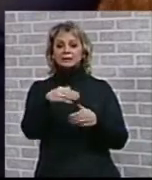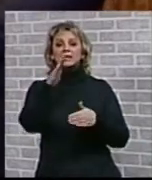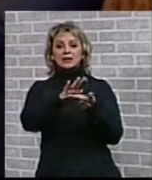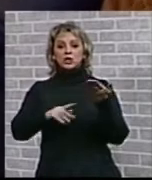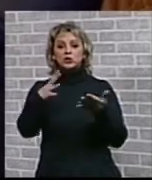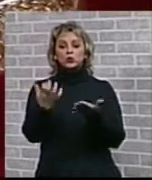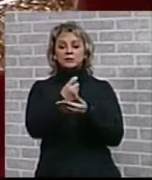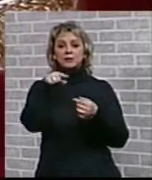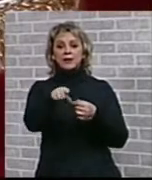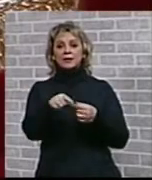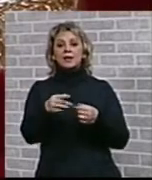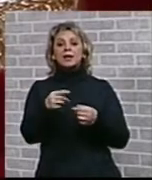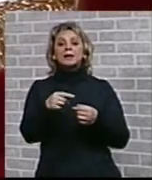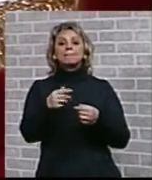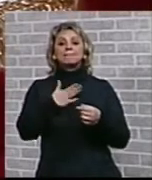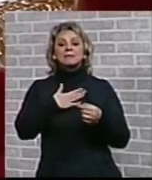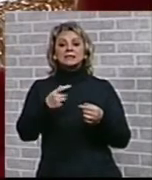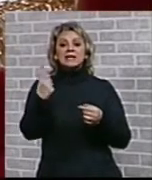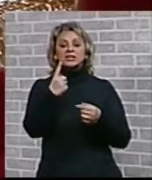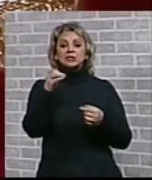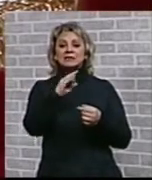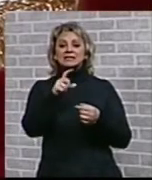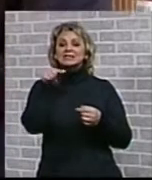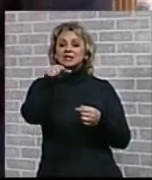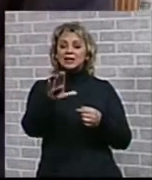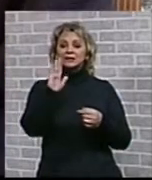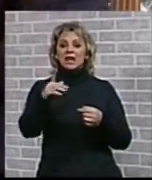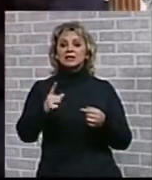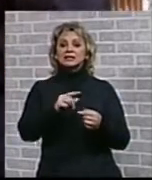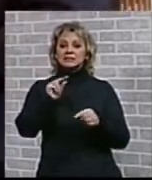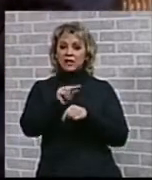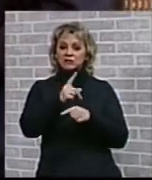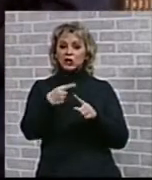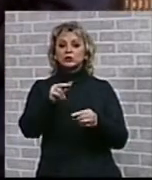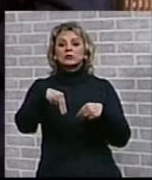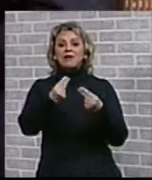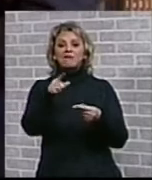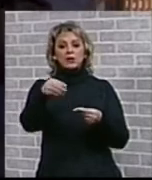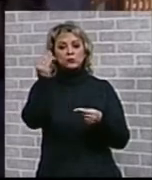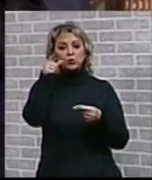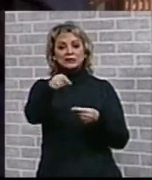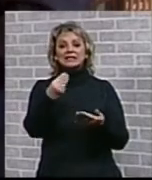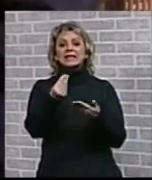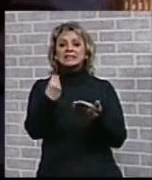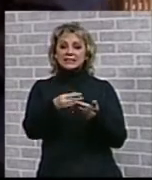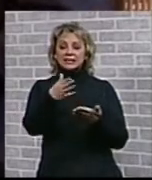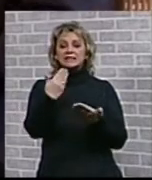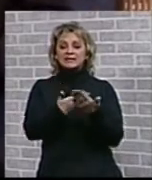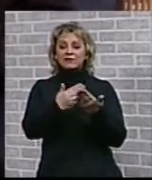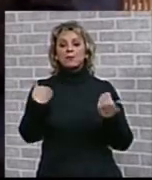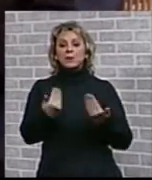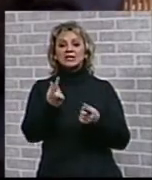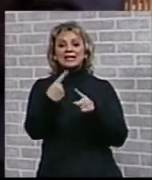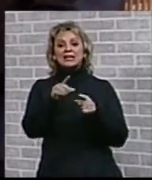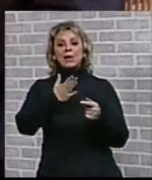дальнейших успехов. Вы стали вот одним из тех самых наставников, который мне давал действительно мудрые, ценные советы по жизни. И для